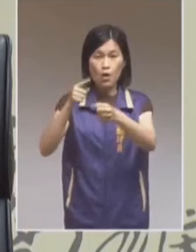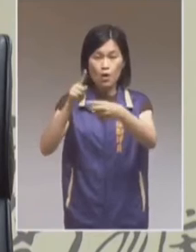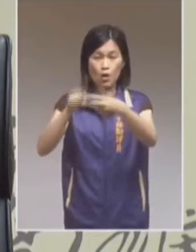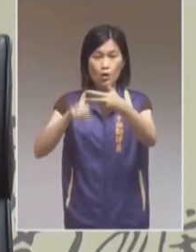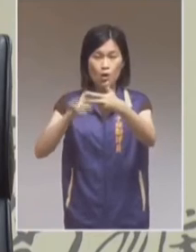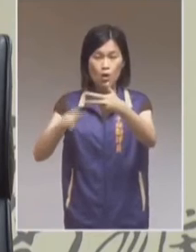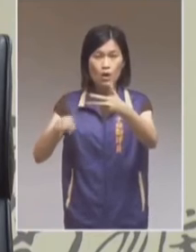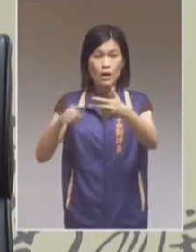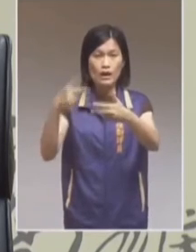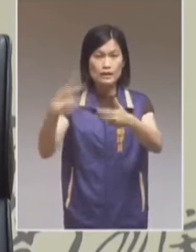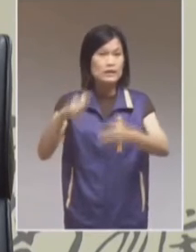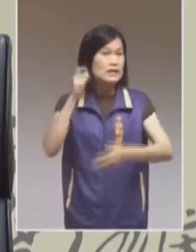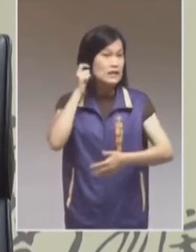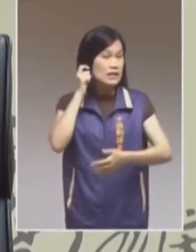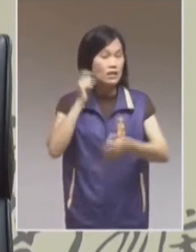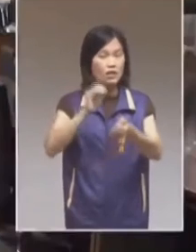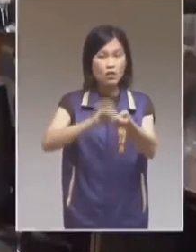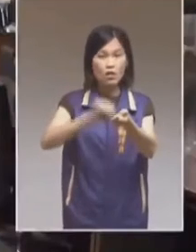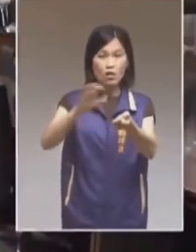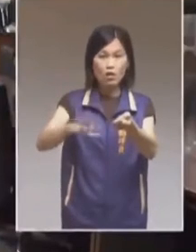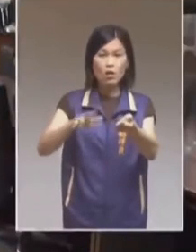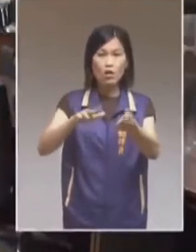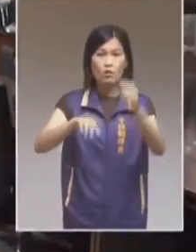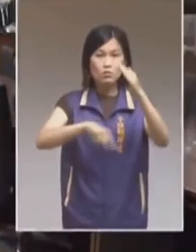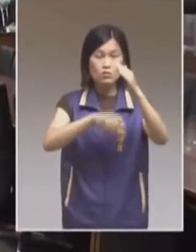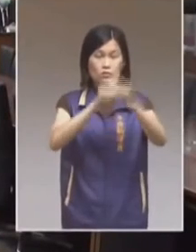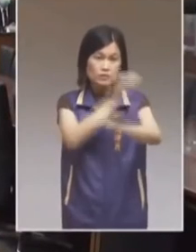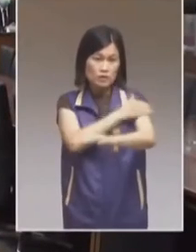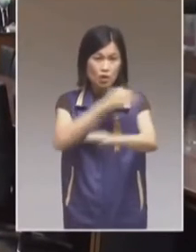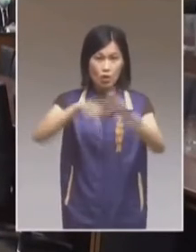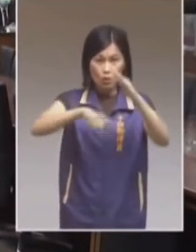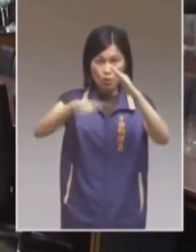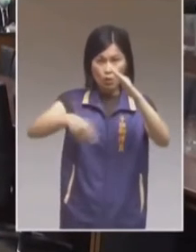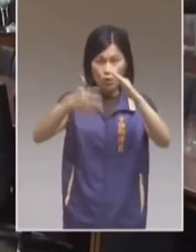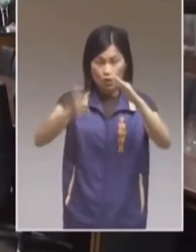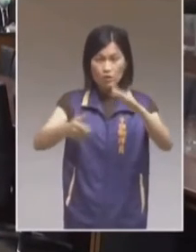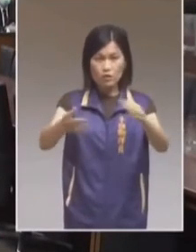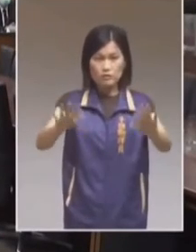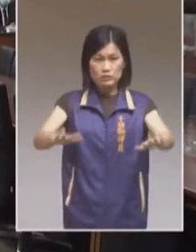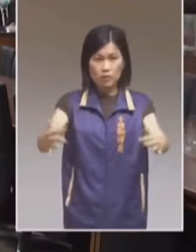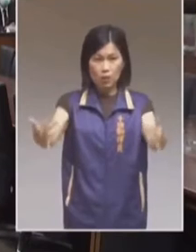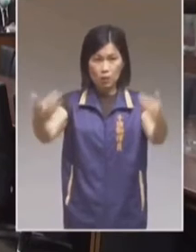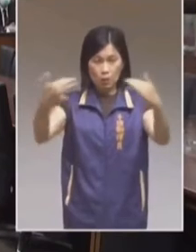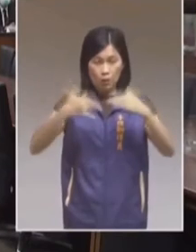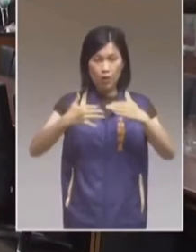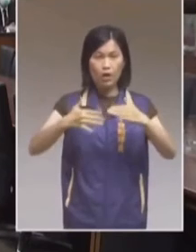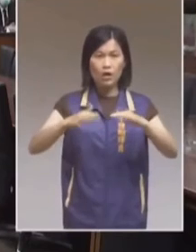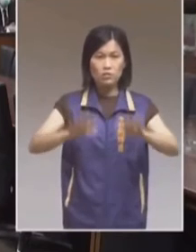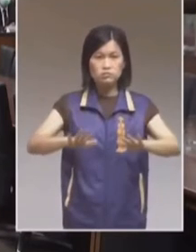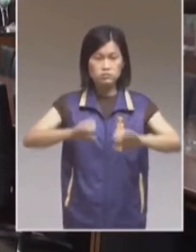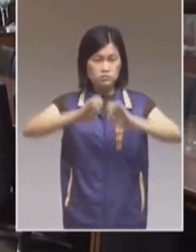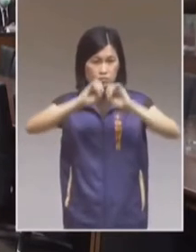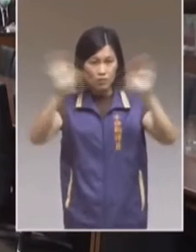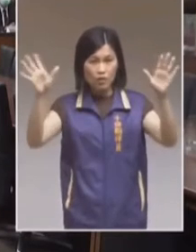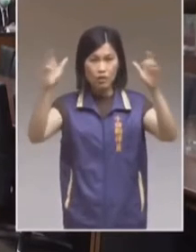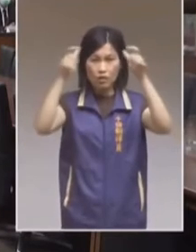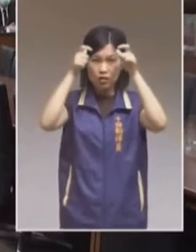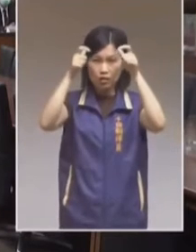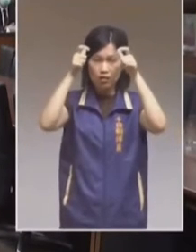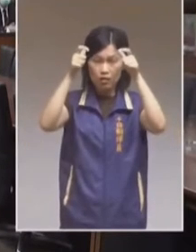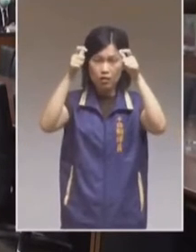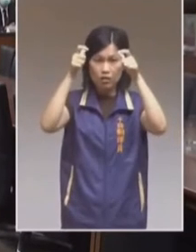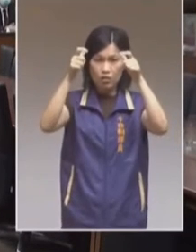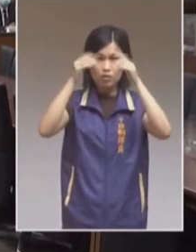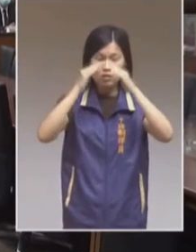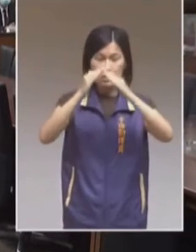院长，今天都来到现场来跟我们所有的市民朋友报告那高雄市